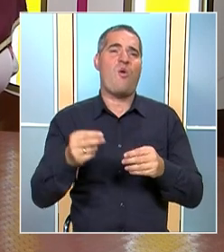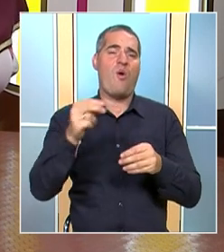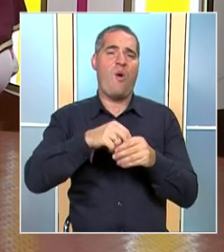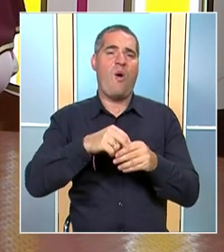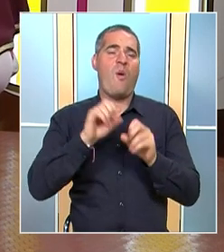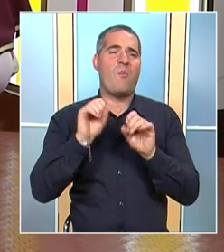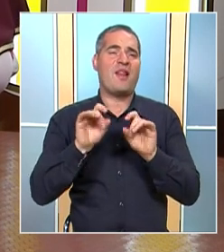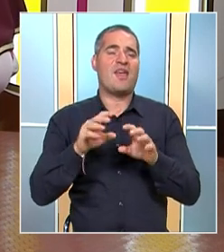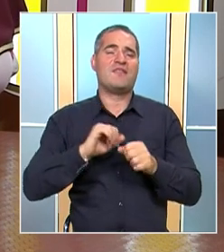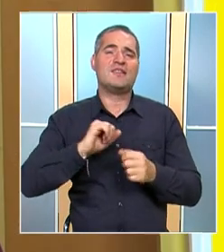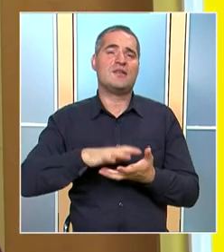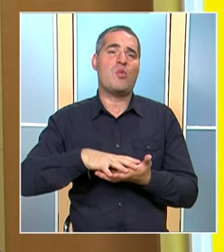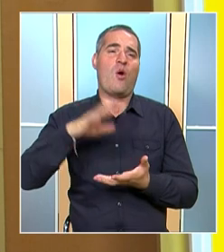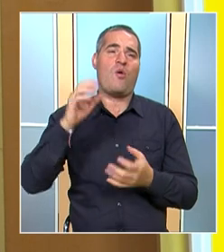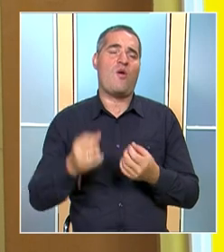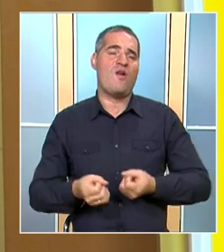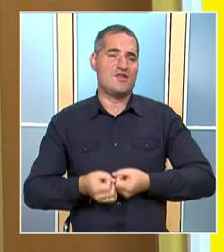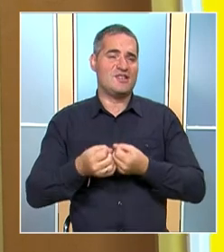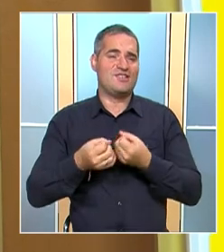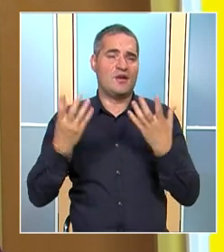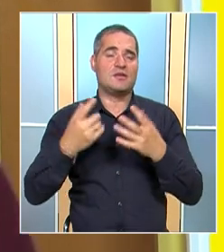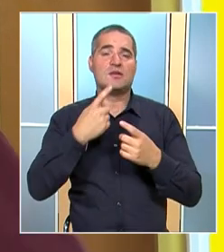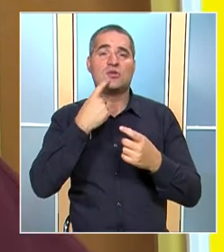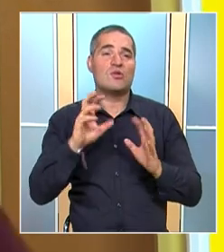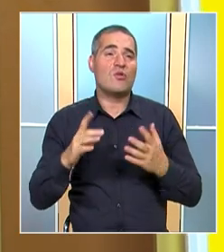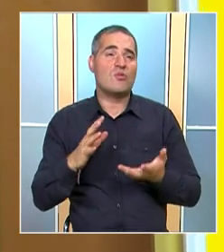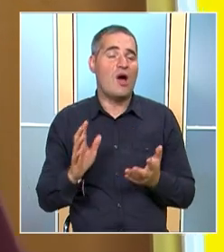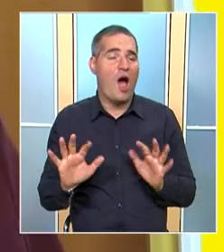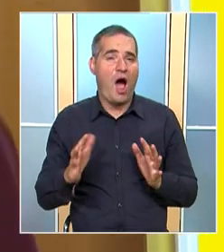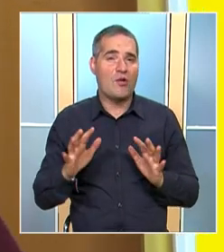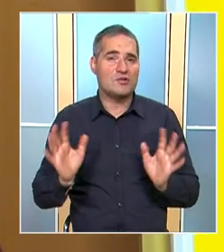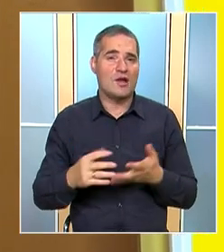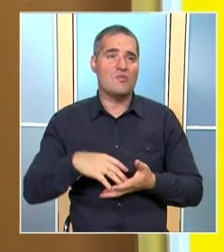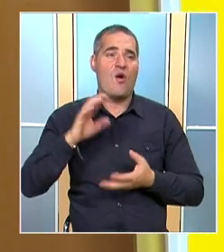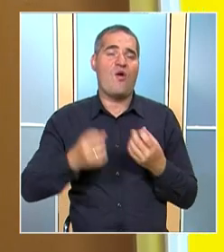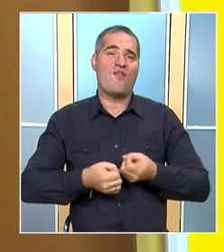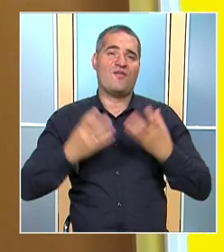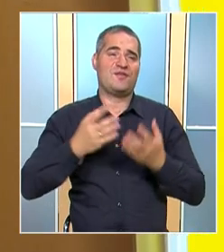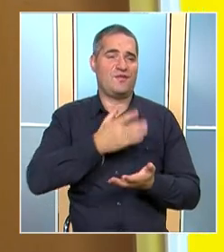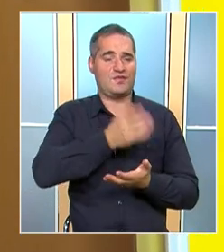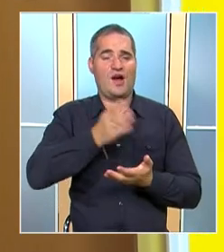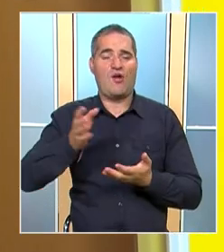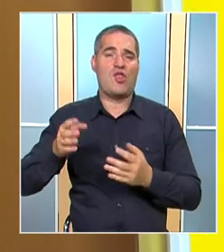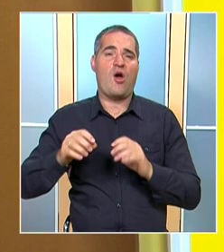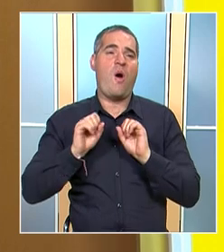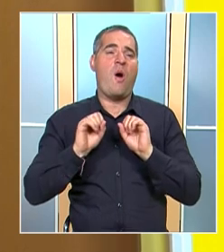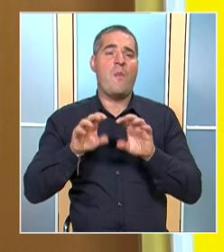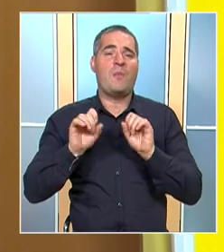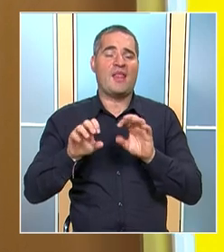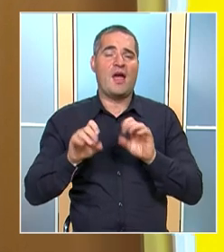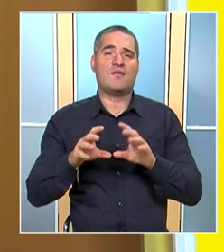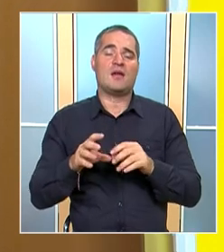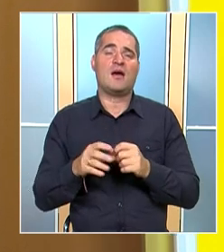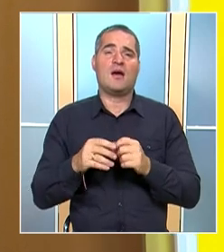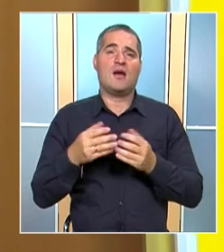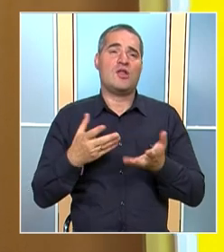си доста известен, защото ако станеш доста известен и си всяко едно